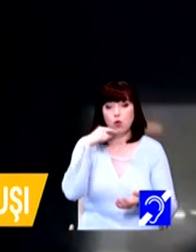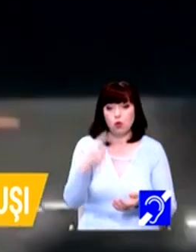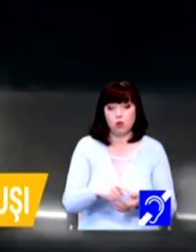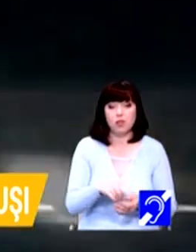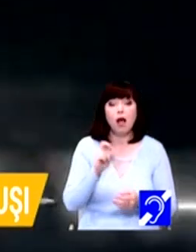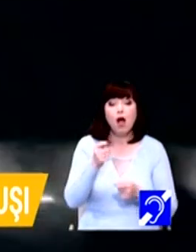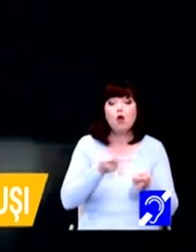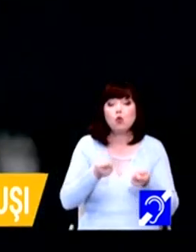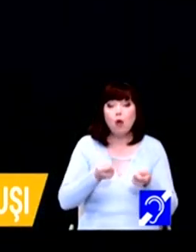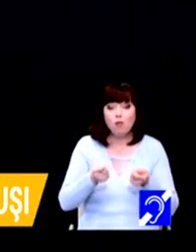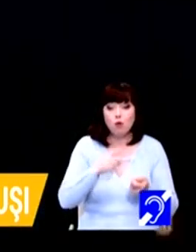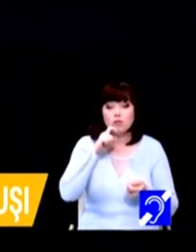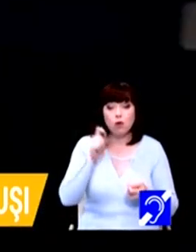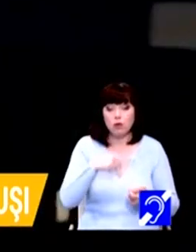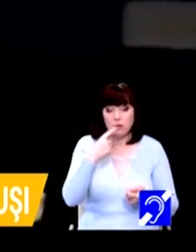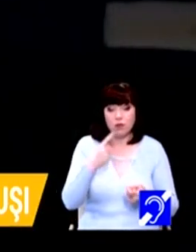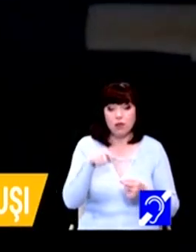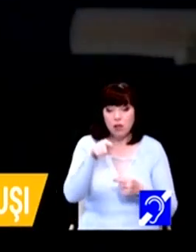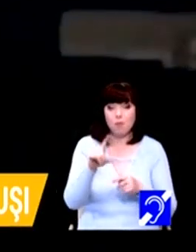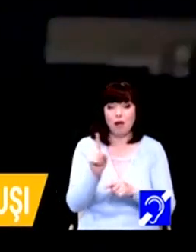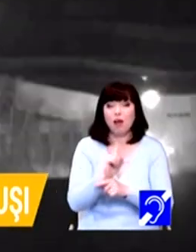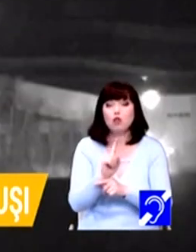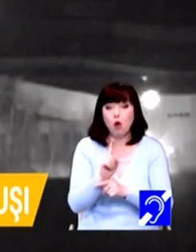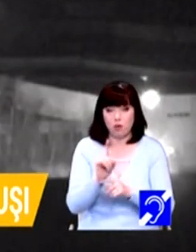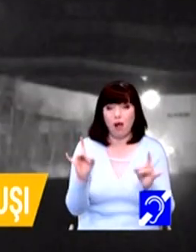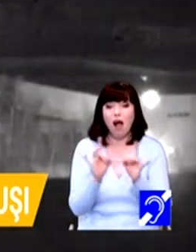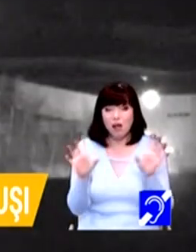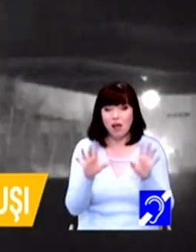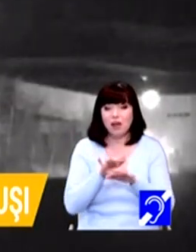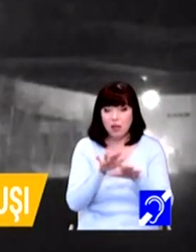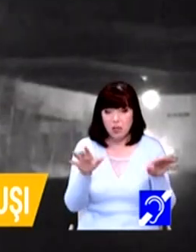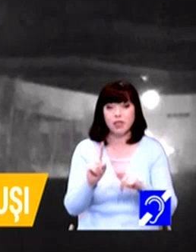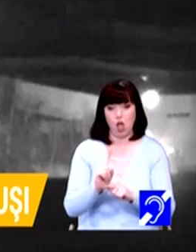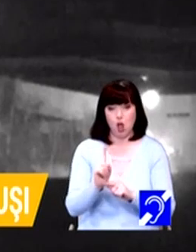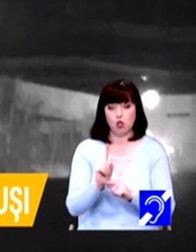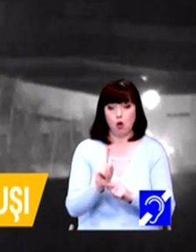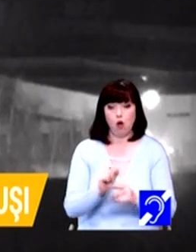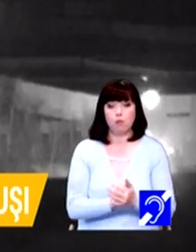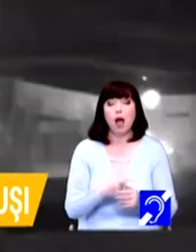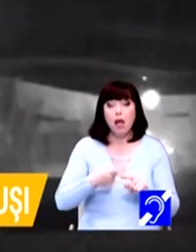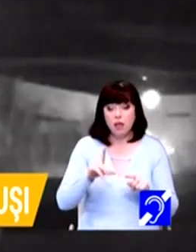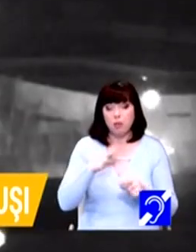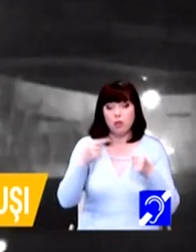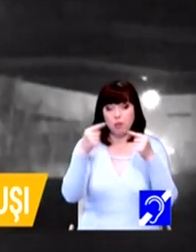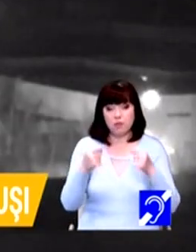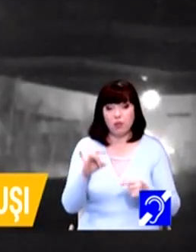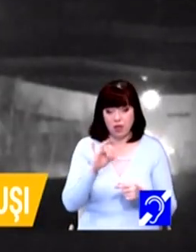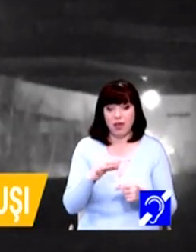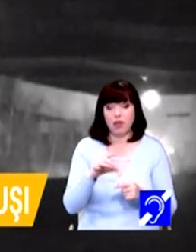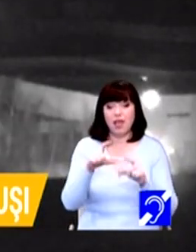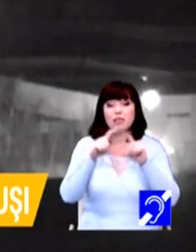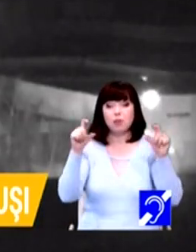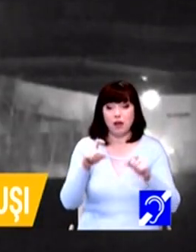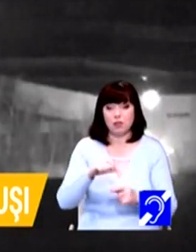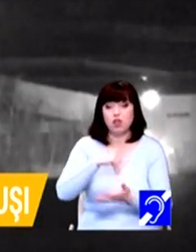Potrivit autorităților ucrainene, nivelul radiației în zonă este în limitele normale. Acest lucru a fost confirmat și de Inspectoratul General